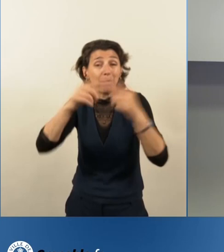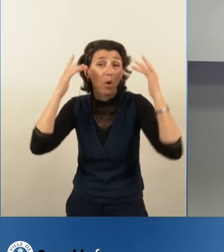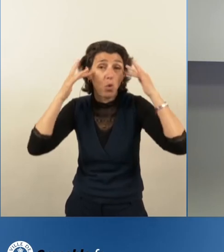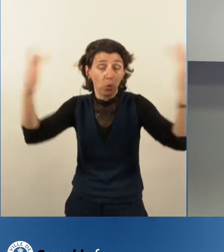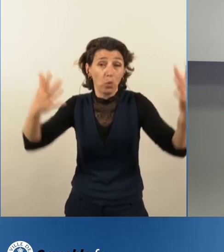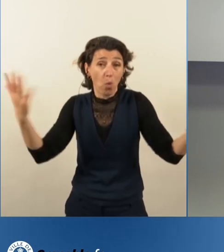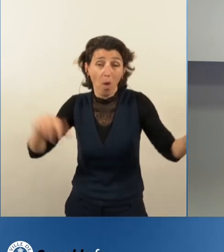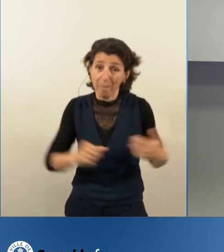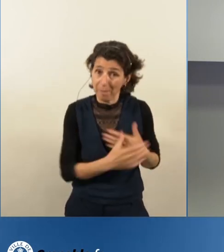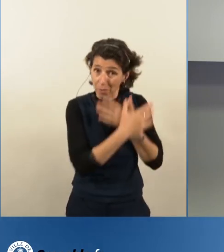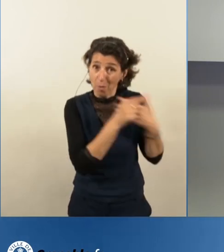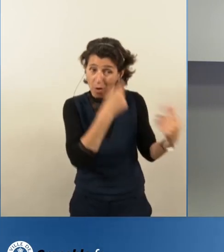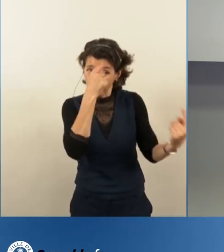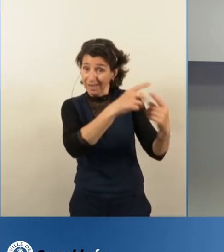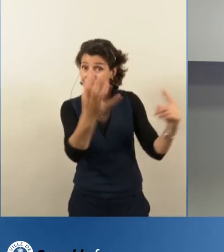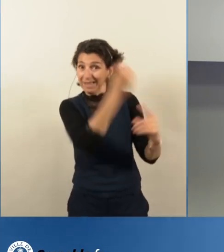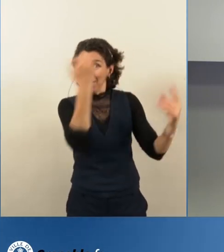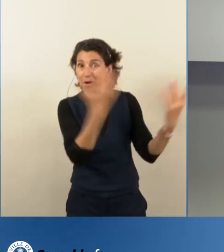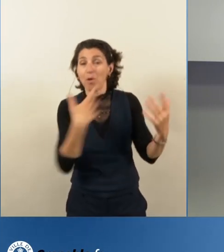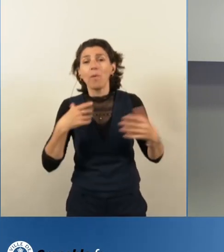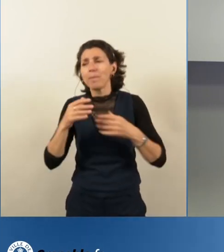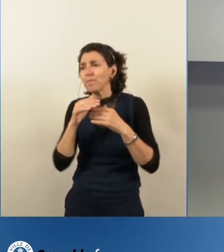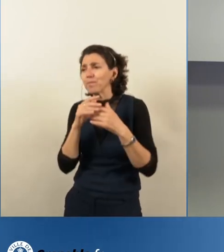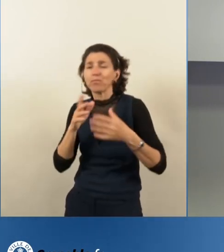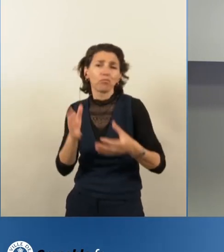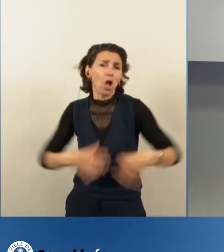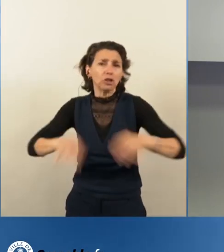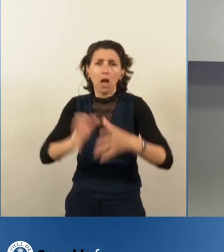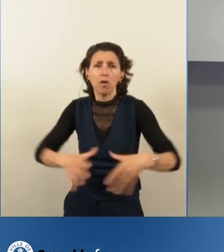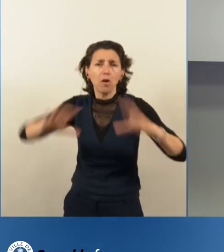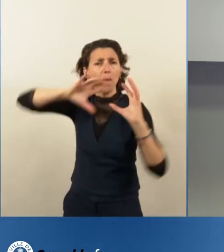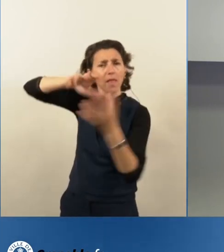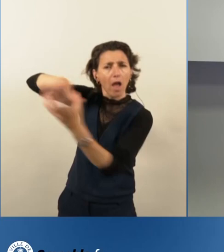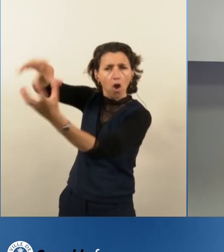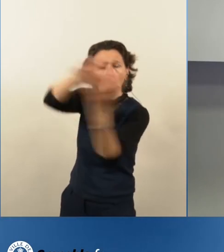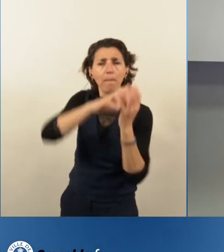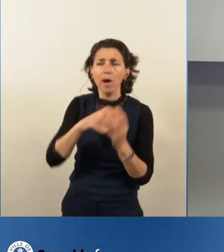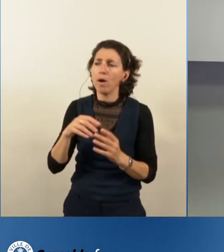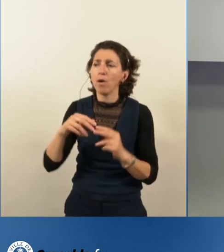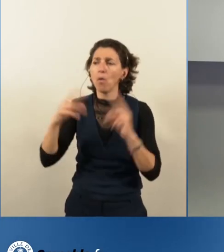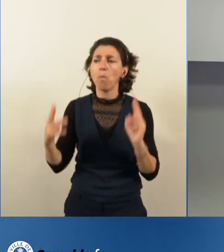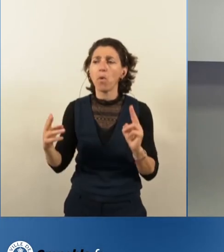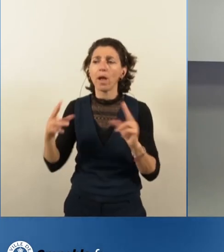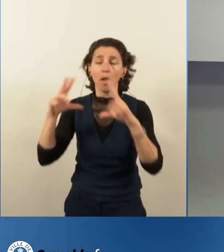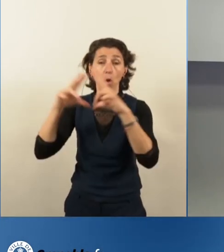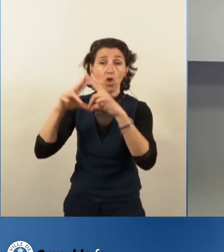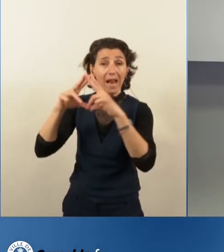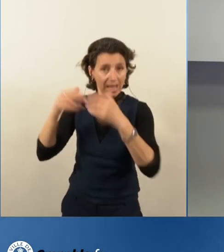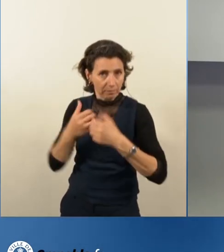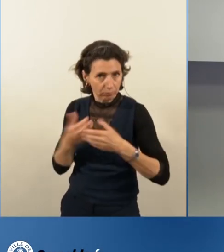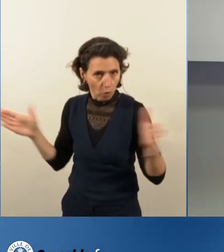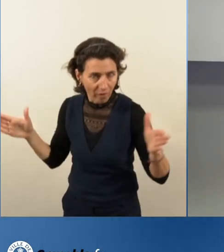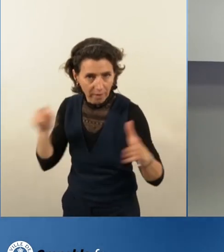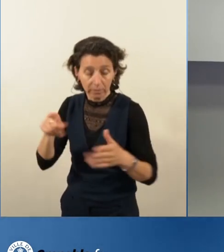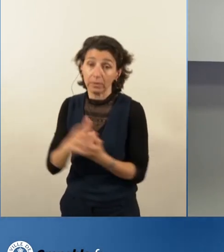aujourd'hui ça va être l'ouverture du planétarium de Pont-de-Claix avec un risque sur le modèle mais entendu c'est un